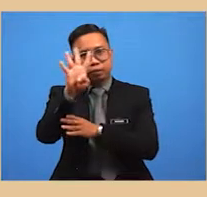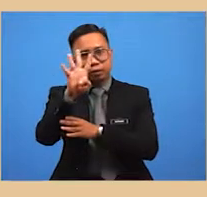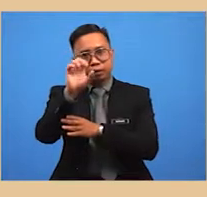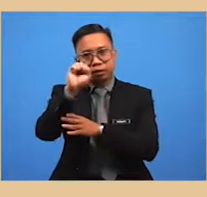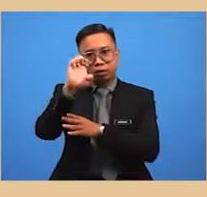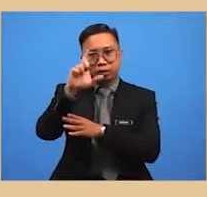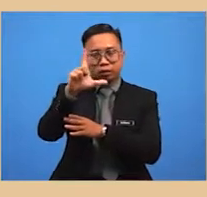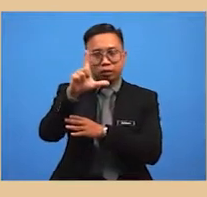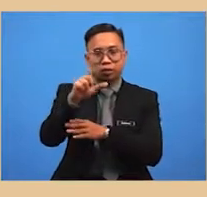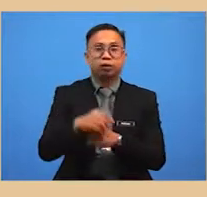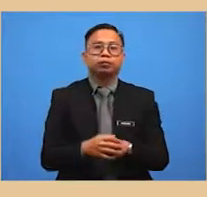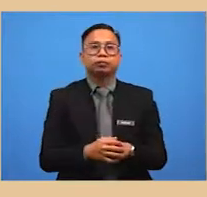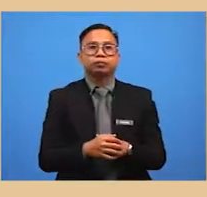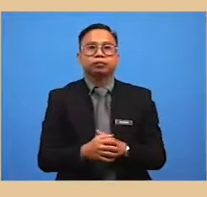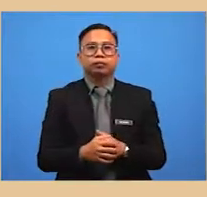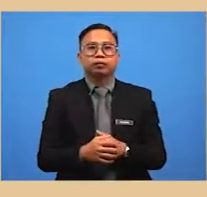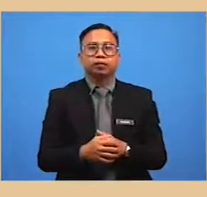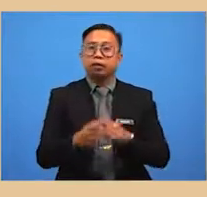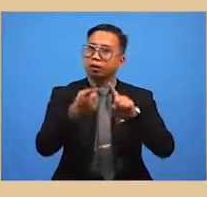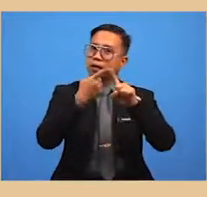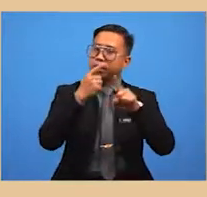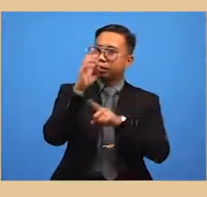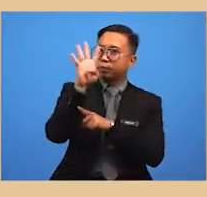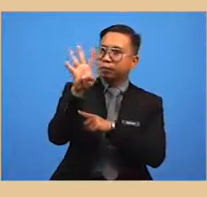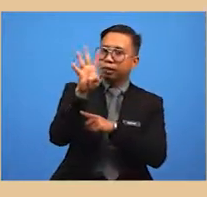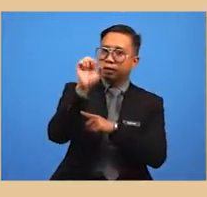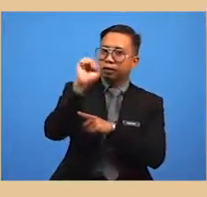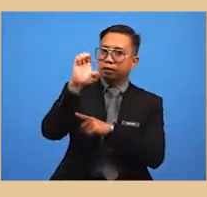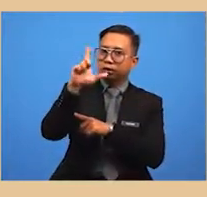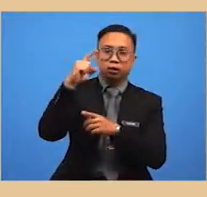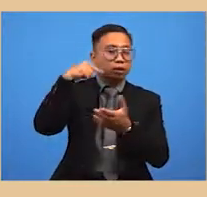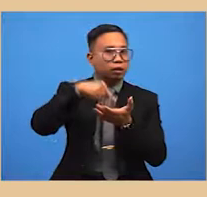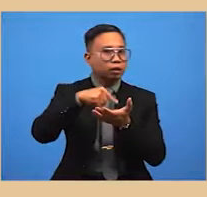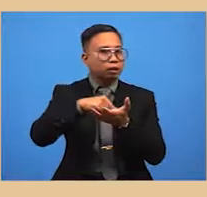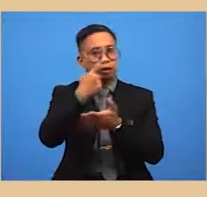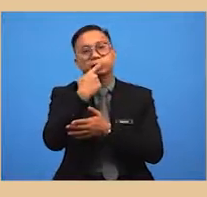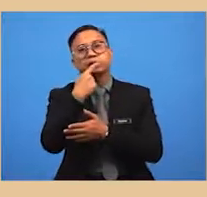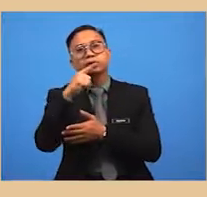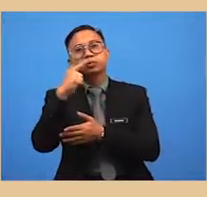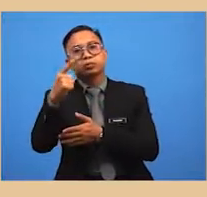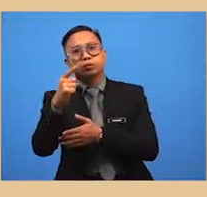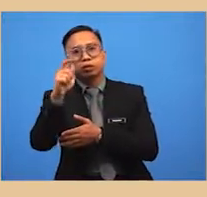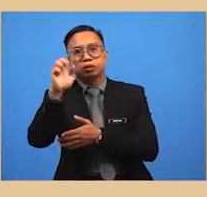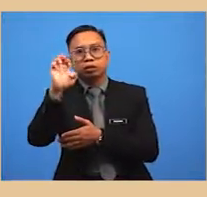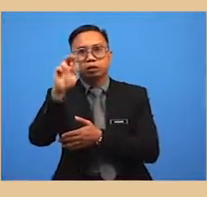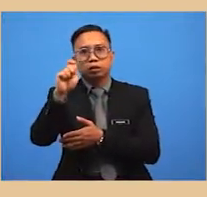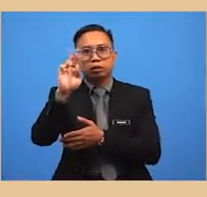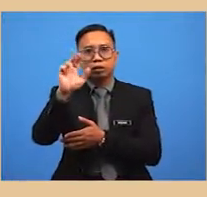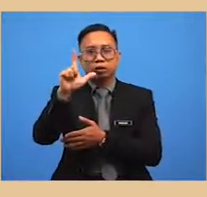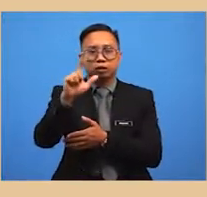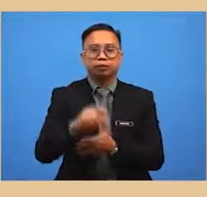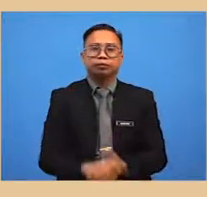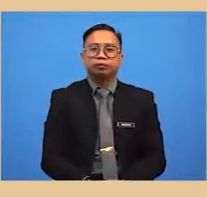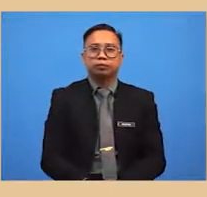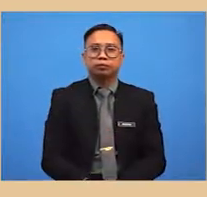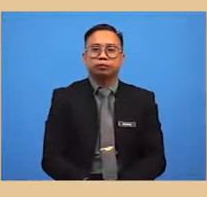sel yang haploid. Daripada 4 sel ini disebut tetra. Setiap sel